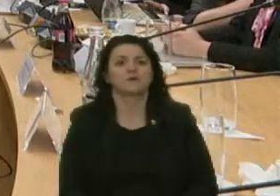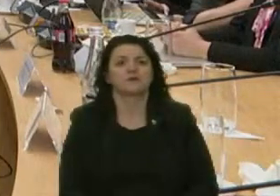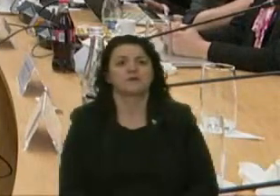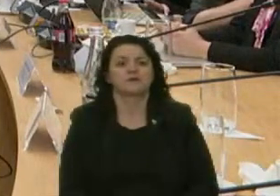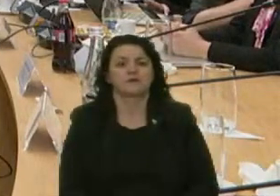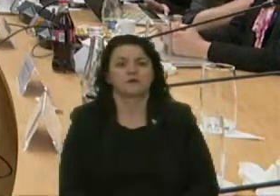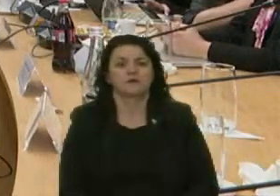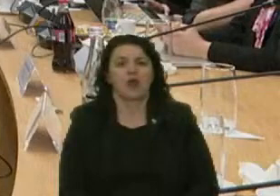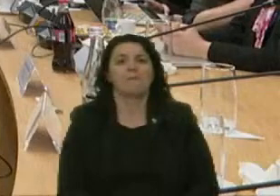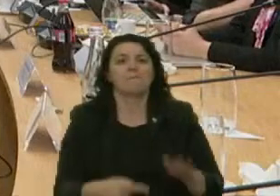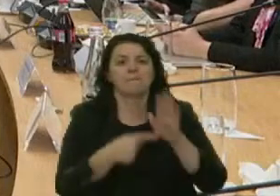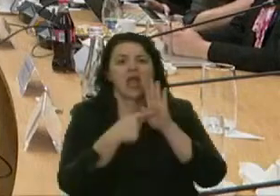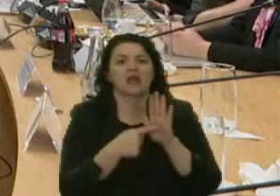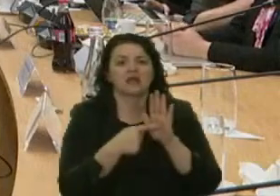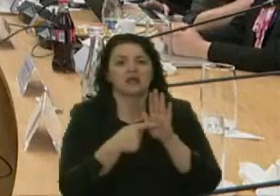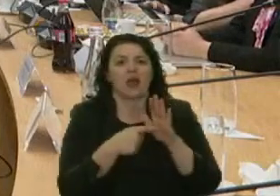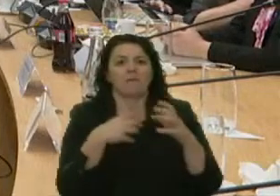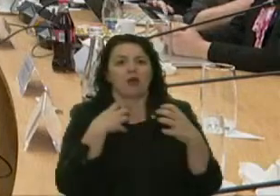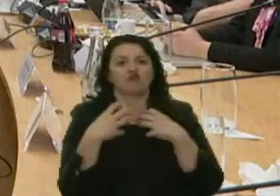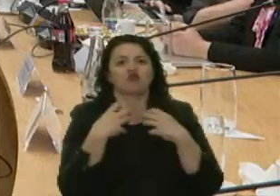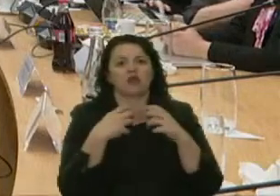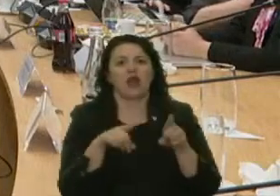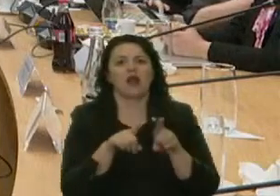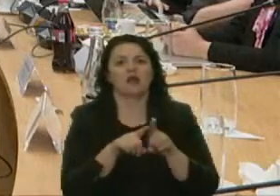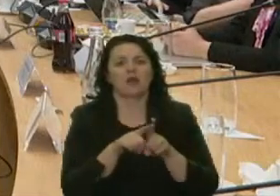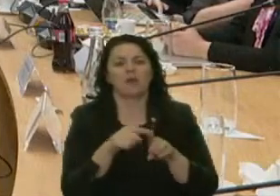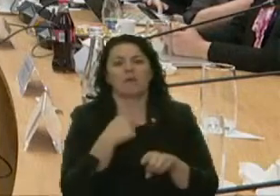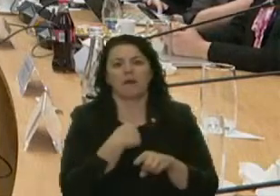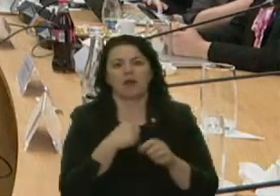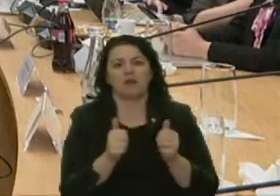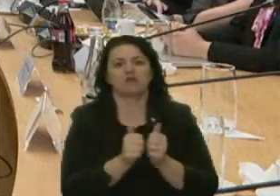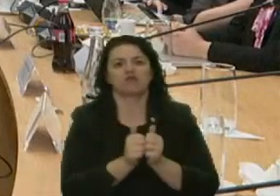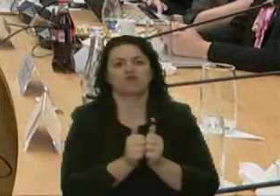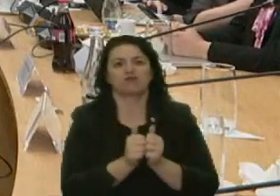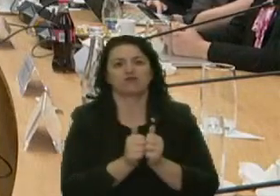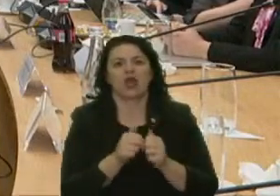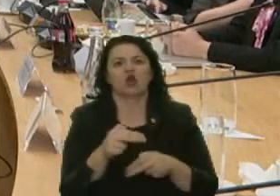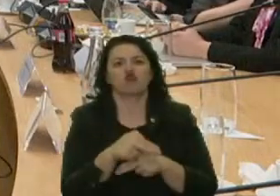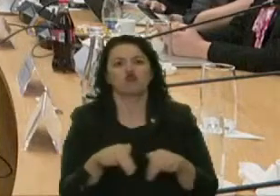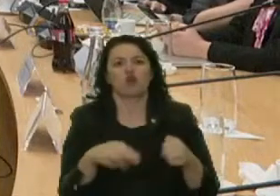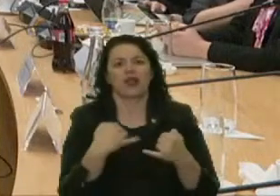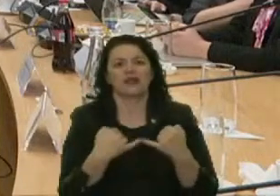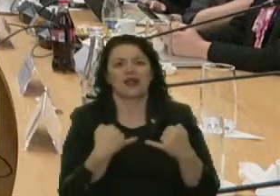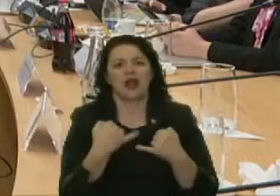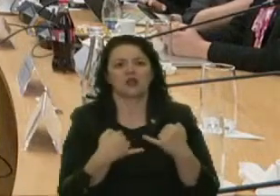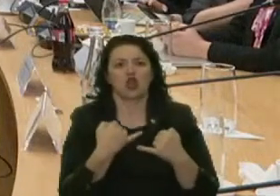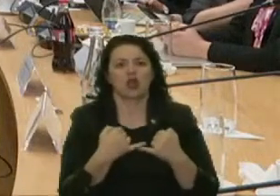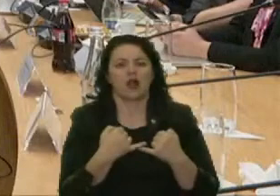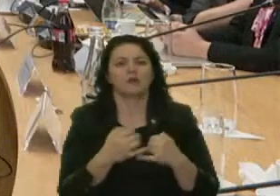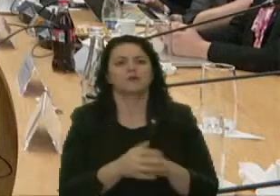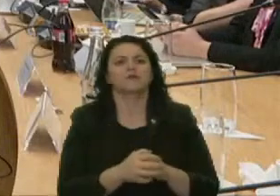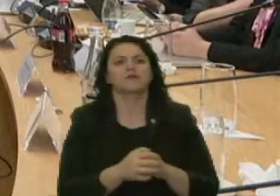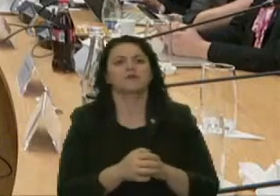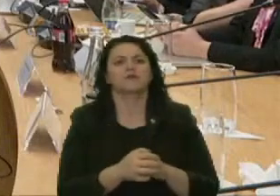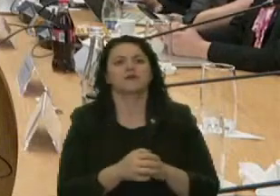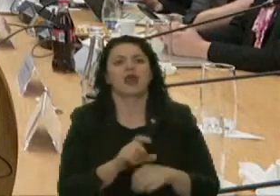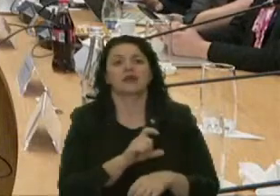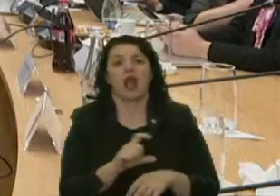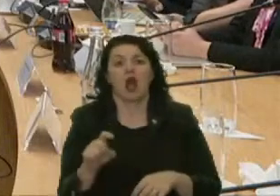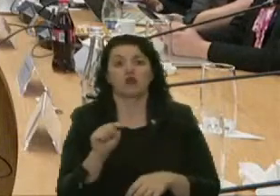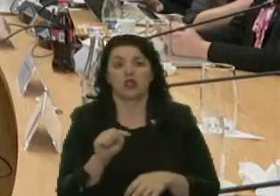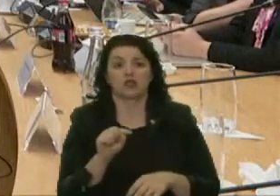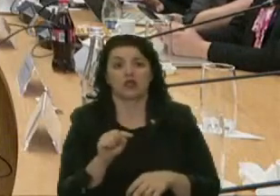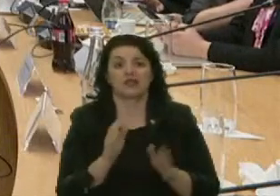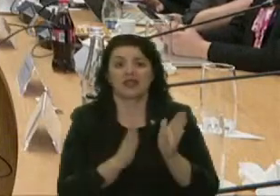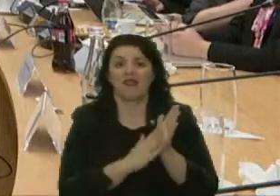local prezentat pe scenă alături de mine domnul primar în fața jurului internațional din cauza asta sunt